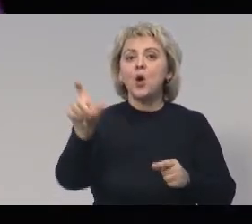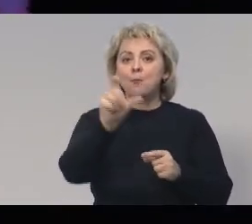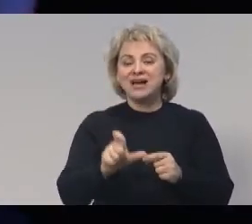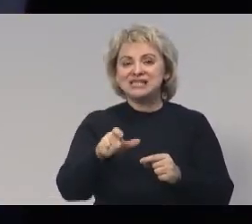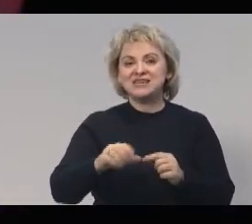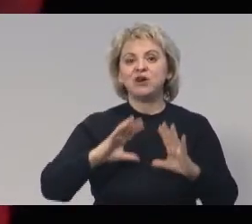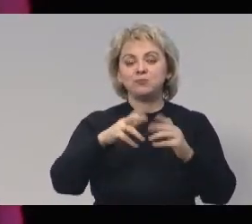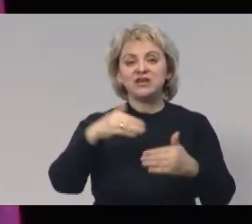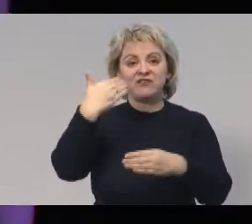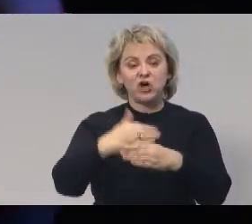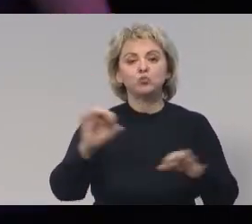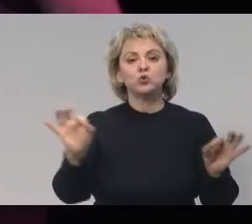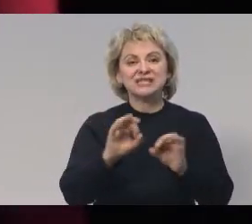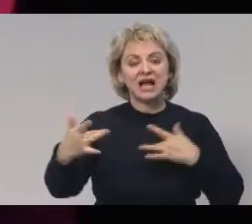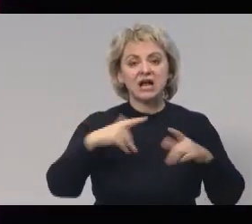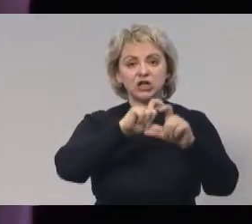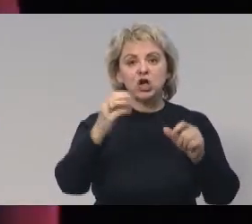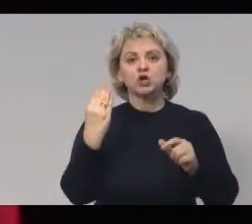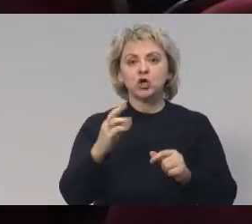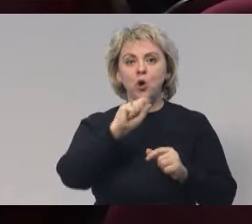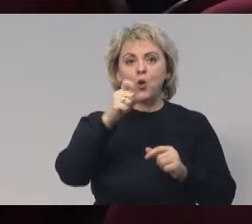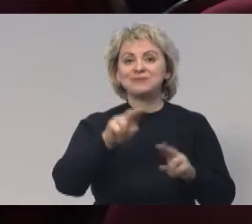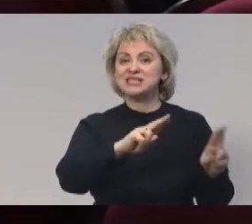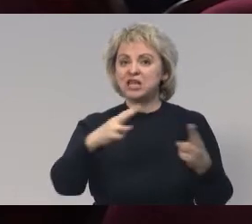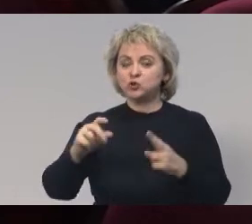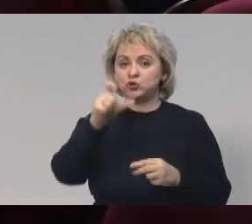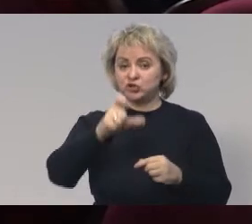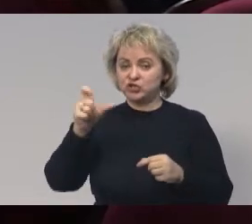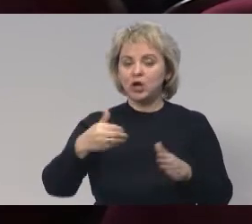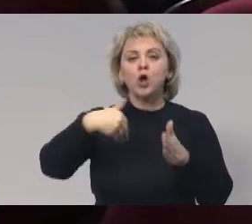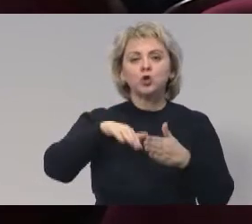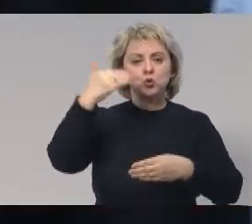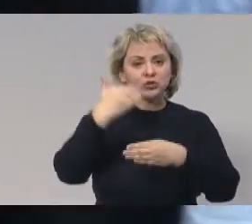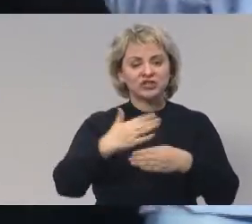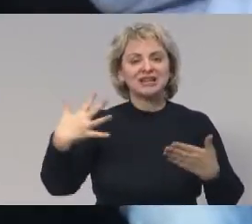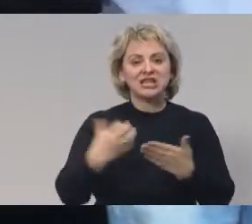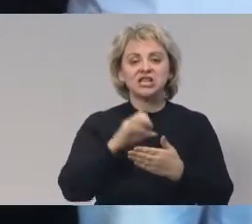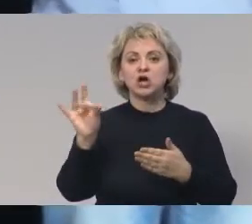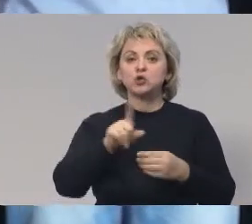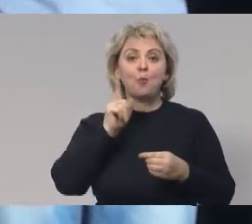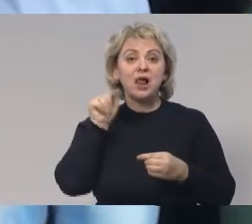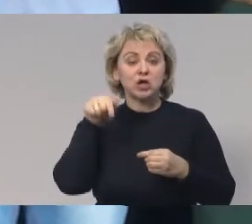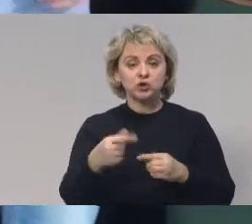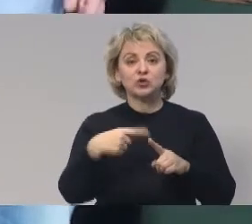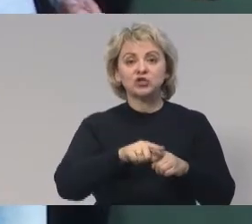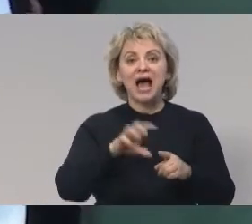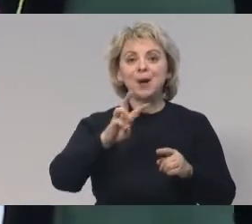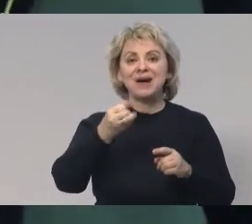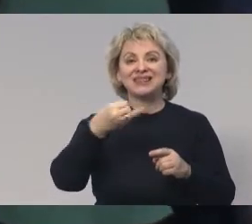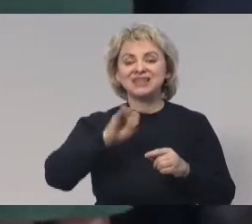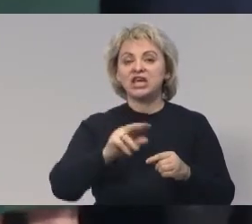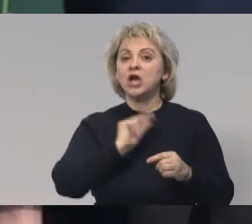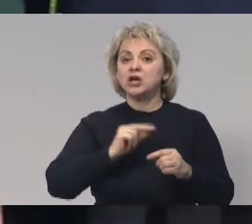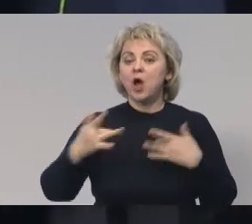мировой премьеры сезона в музыкальном «Шерлок Холмс и пляшущие человечки». Лучший спектакль нашли в ростовском молодежном. Это «Амадей».